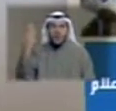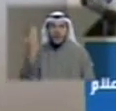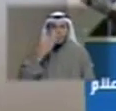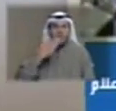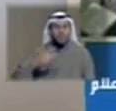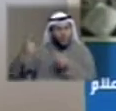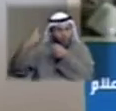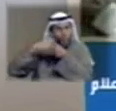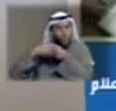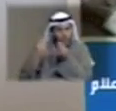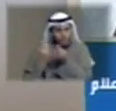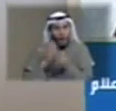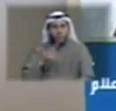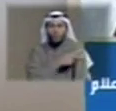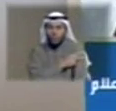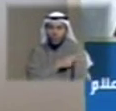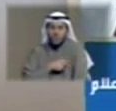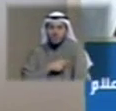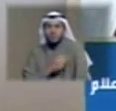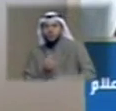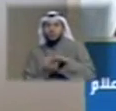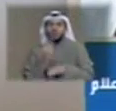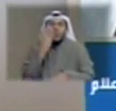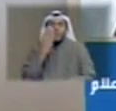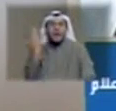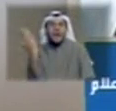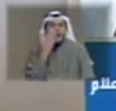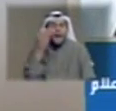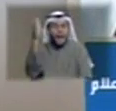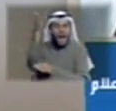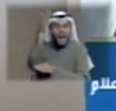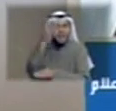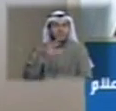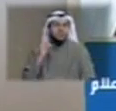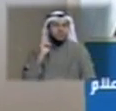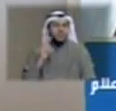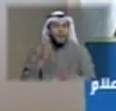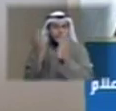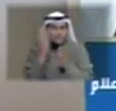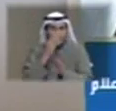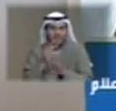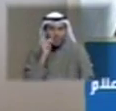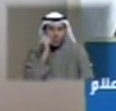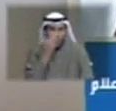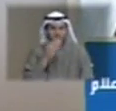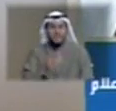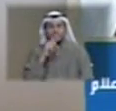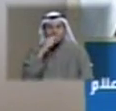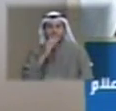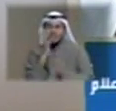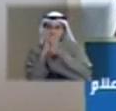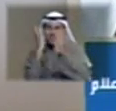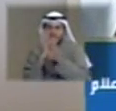أصيل في اللجنة إضافة من خلال طابور الصباح وبعض الحصص الخاصة في هذا الشأن، إضافة لجهود وزارة